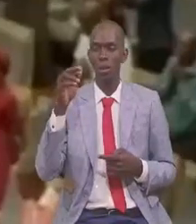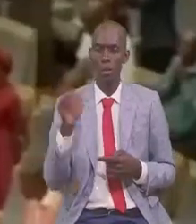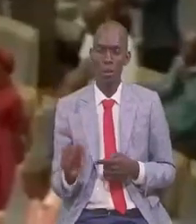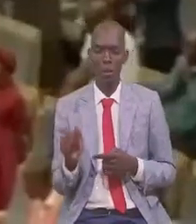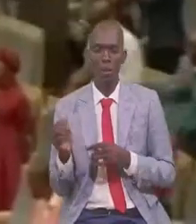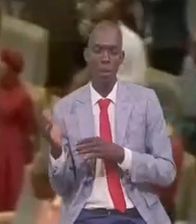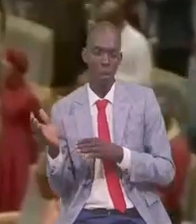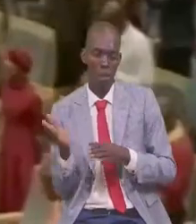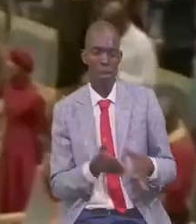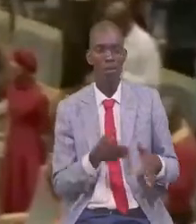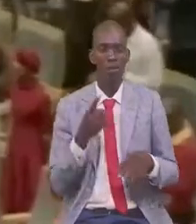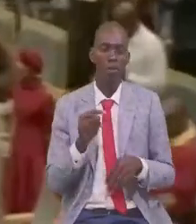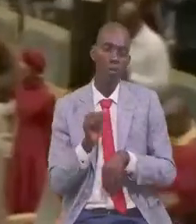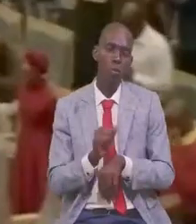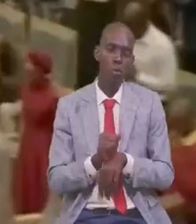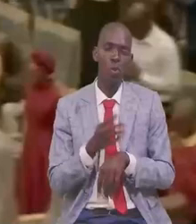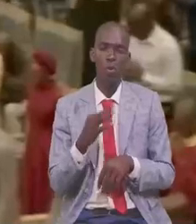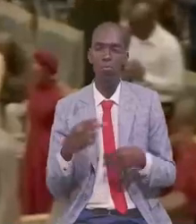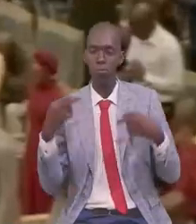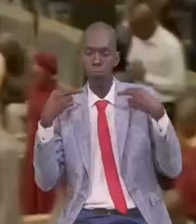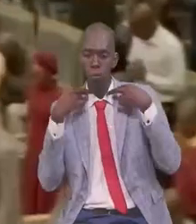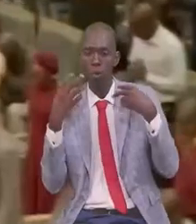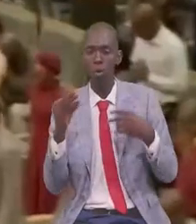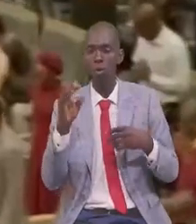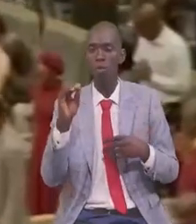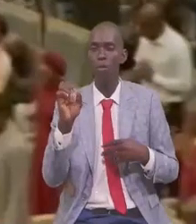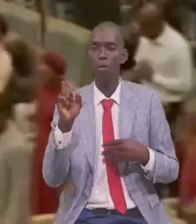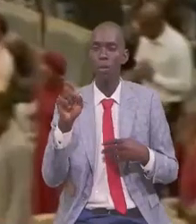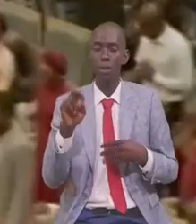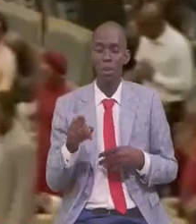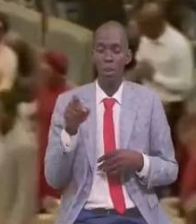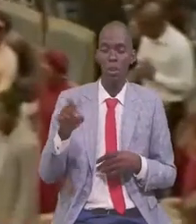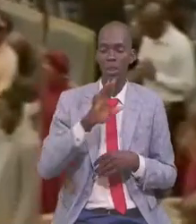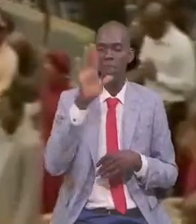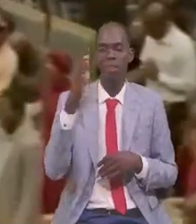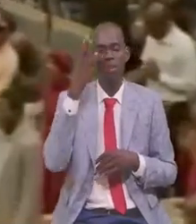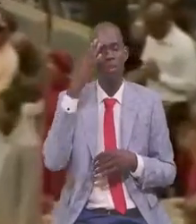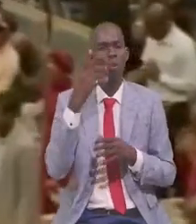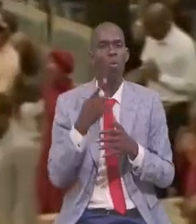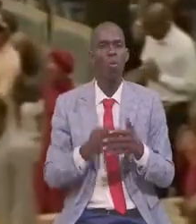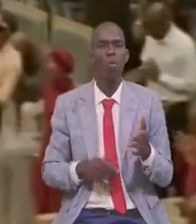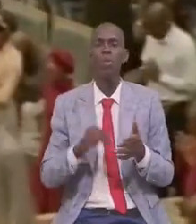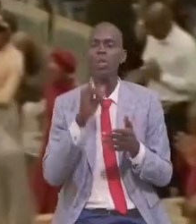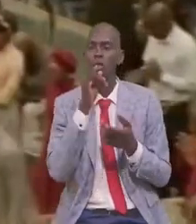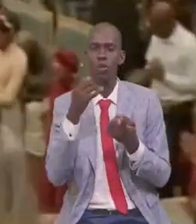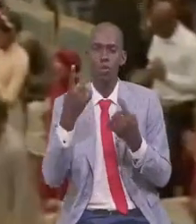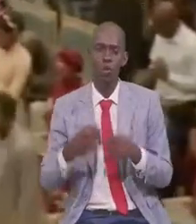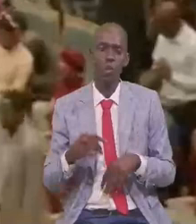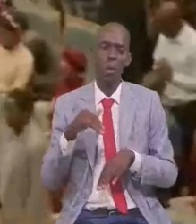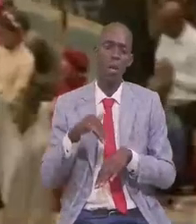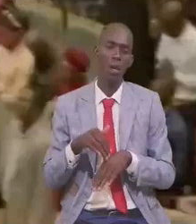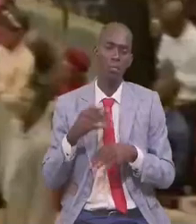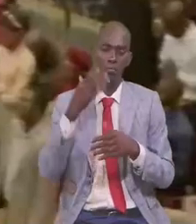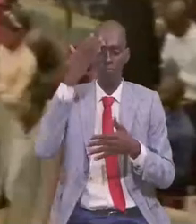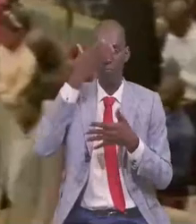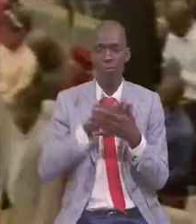Élisée a quitté les pères de Bœufs, il n'a jamais su ce qui l'attendait.